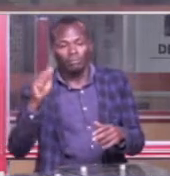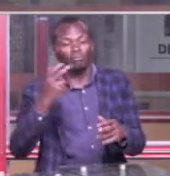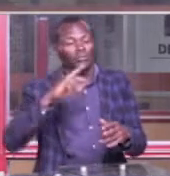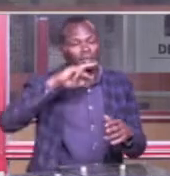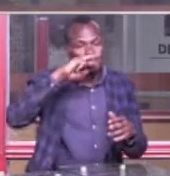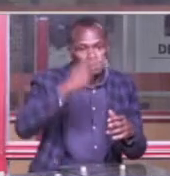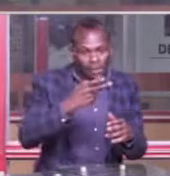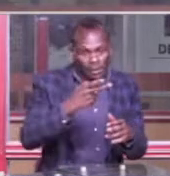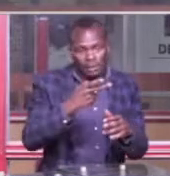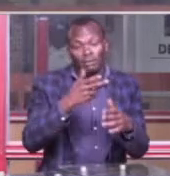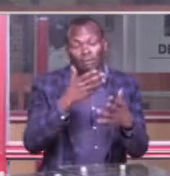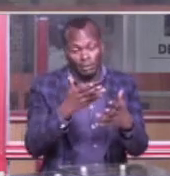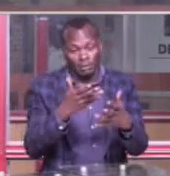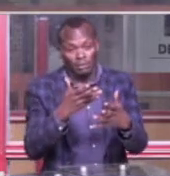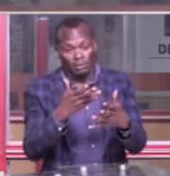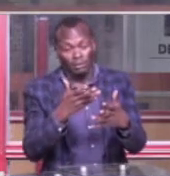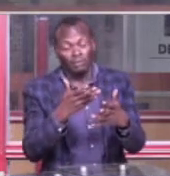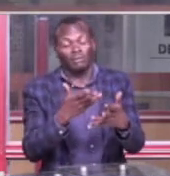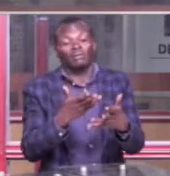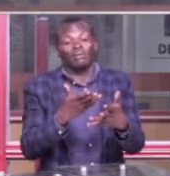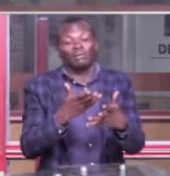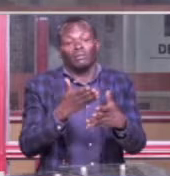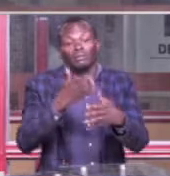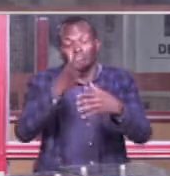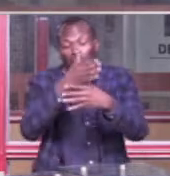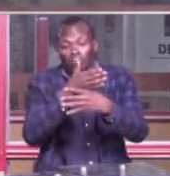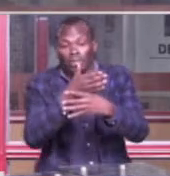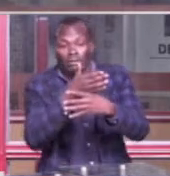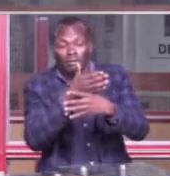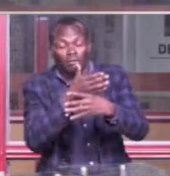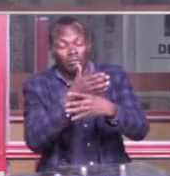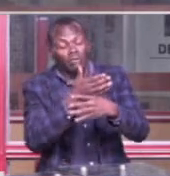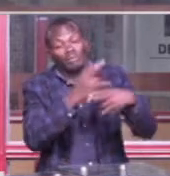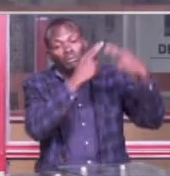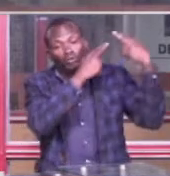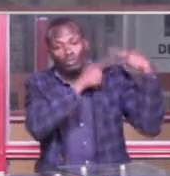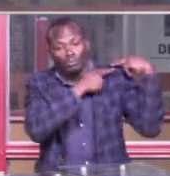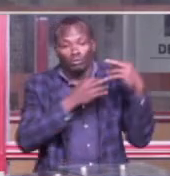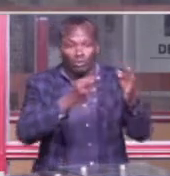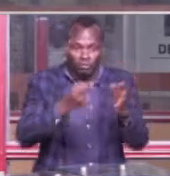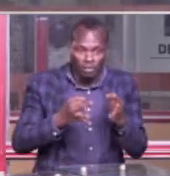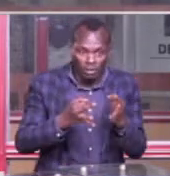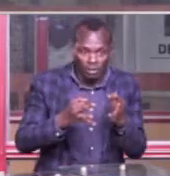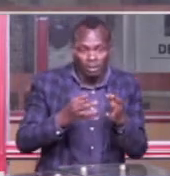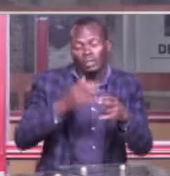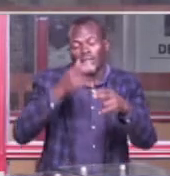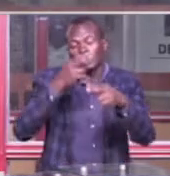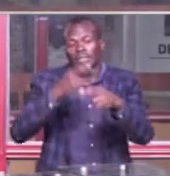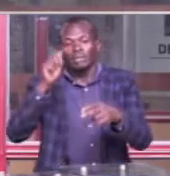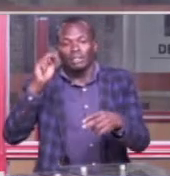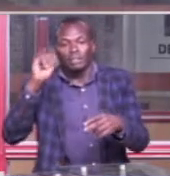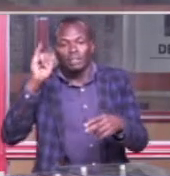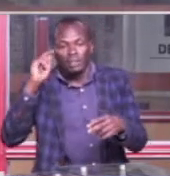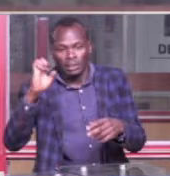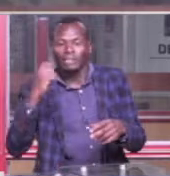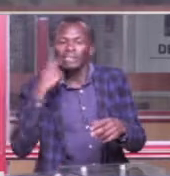ku nsonga za UTL Rukutana agamba nti ye akola mulimu gogo kuwabula government nga bwatira okukola bulijjo ku nsonga za